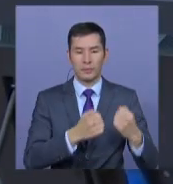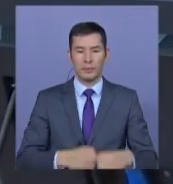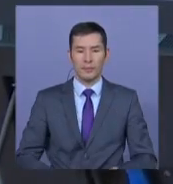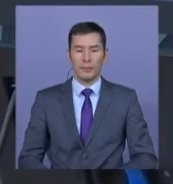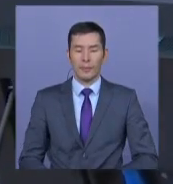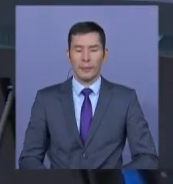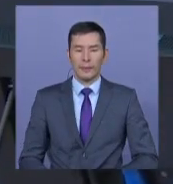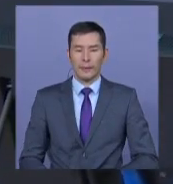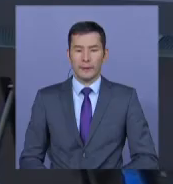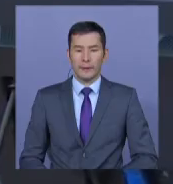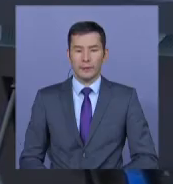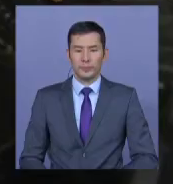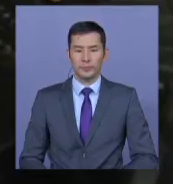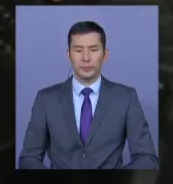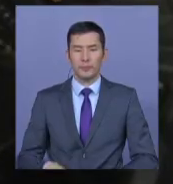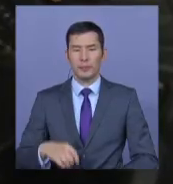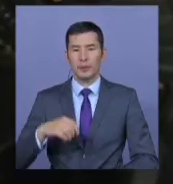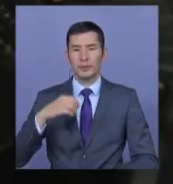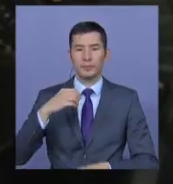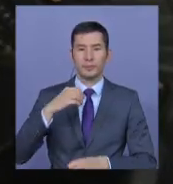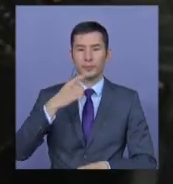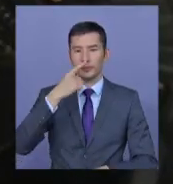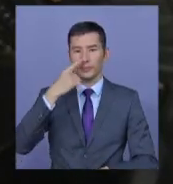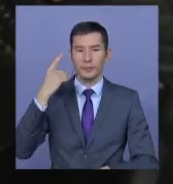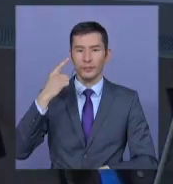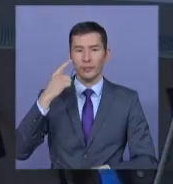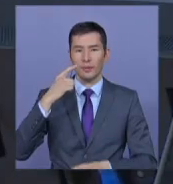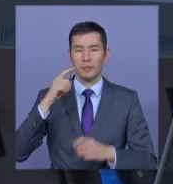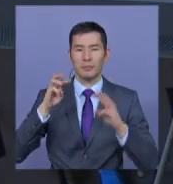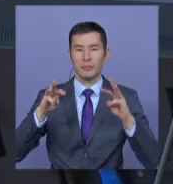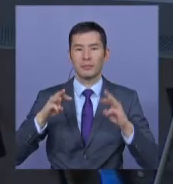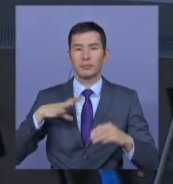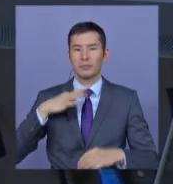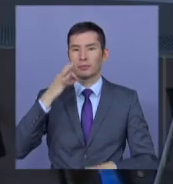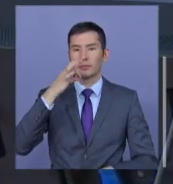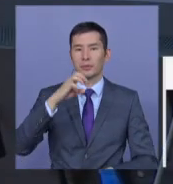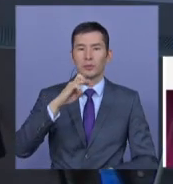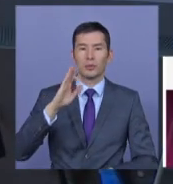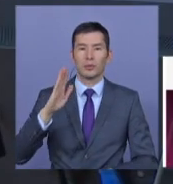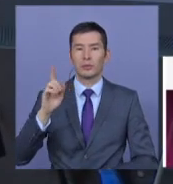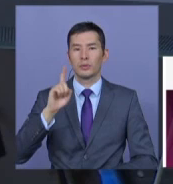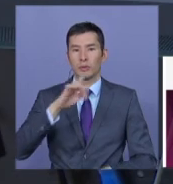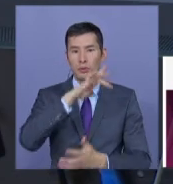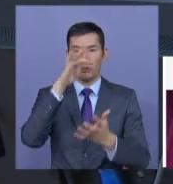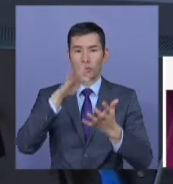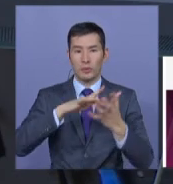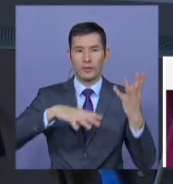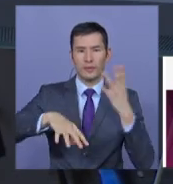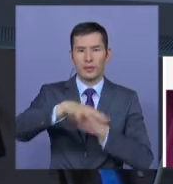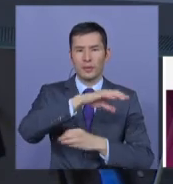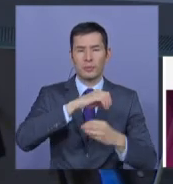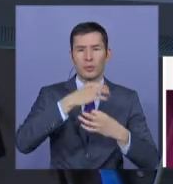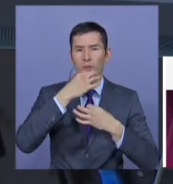Президент своим выступлением сказал, что жақында қаланы дамыту жөніндегі кеңесте президент Қасым Жомарт Тоқаев қала өмірінің барлық